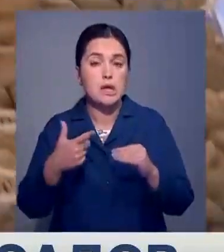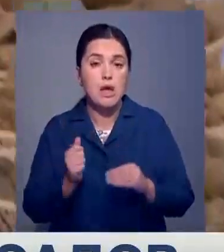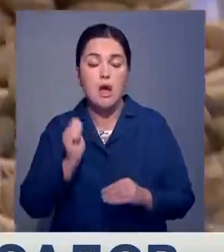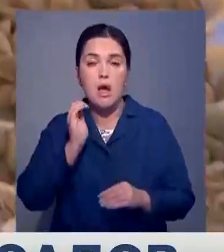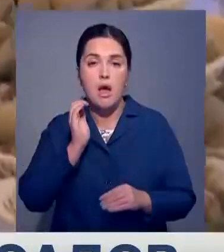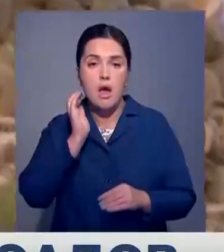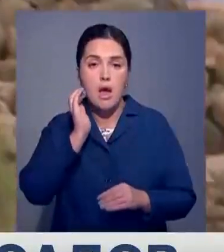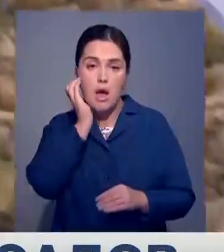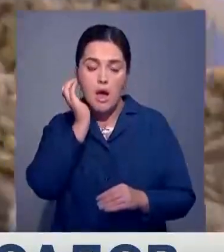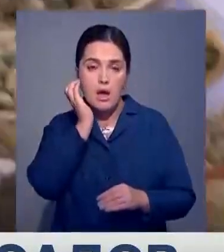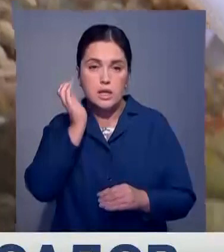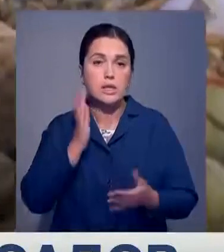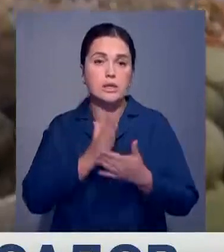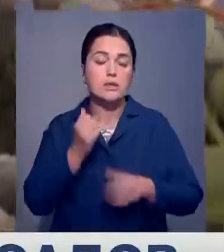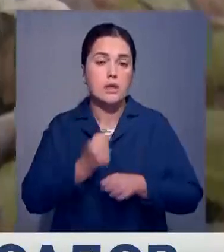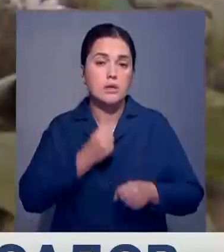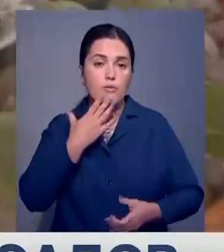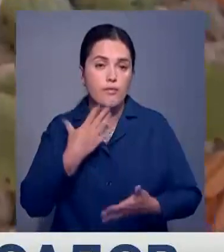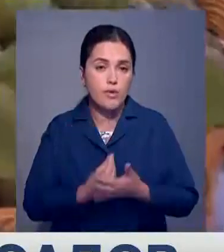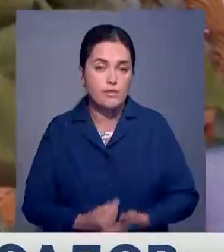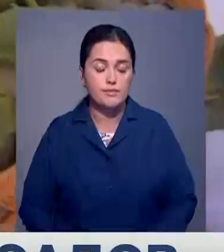Говорит, сегодня это непросто. Если